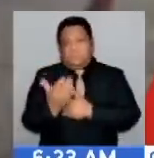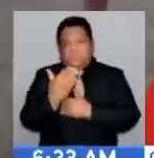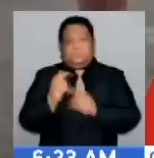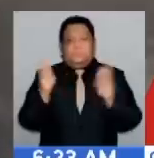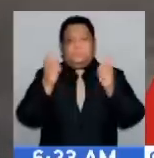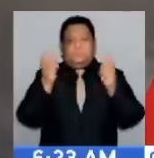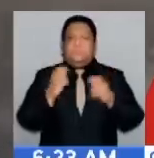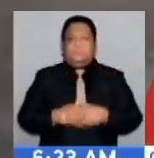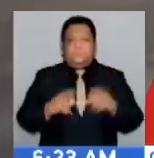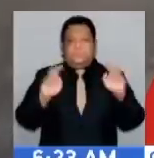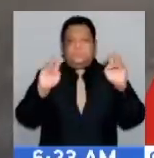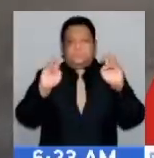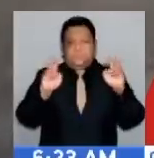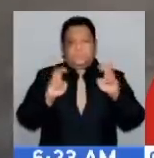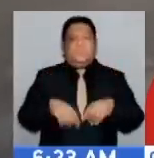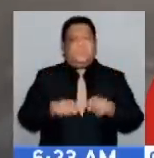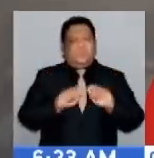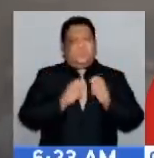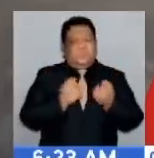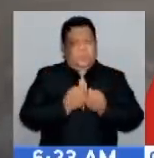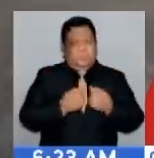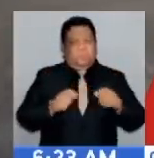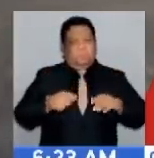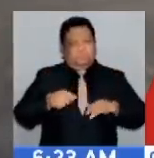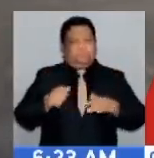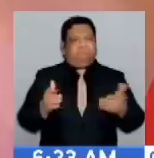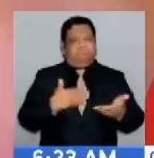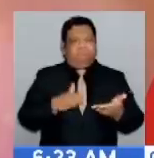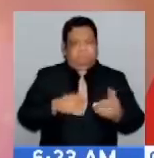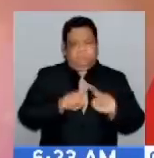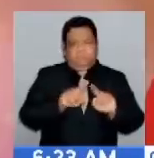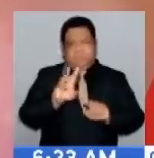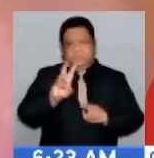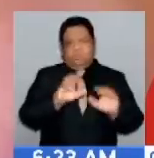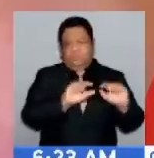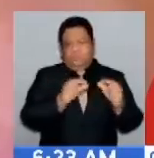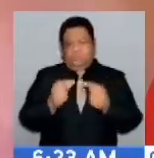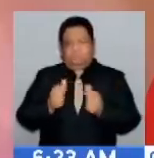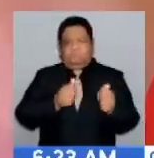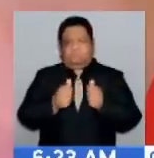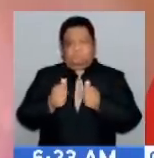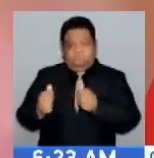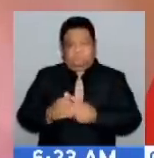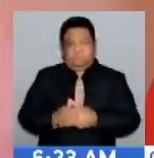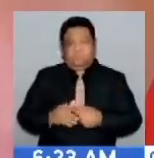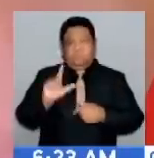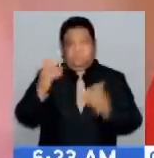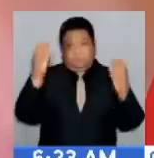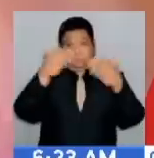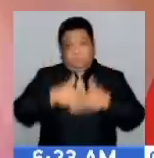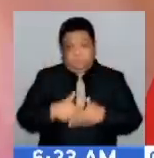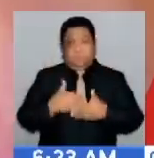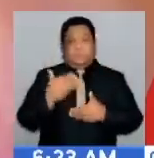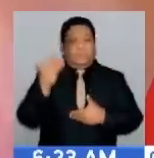the Tribe Band sa Pastrana Park, 6 na grupo ang nag-perform. Mamayang gabi naman ay makikilala na ang kokoronahan na